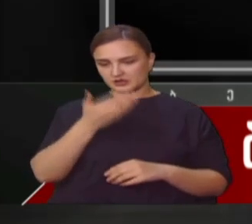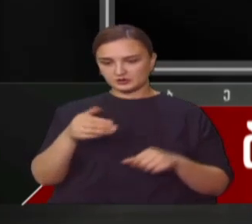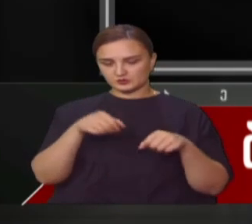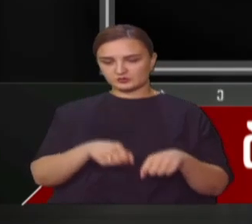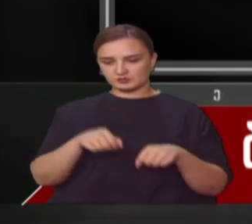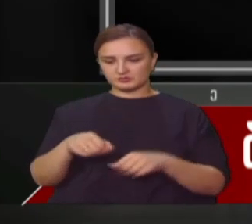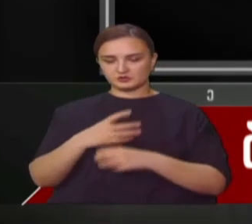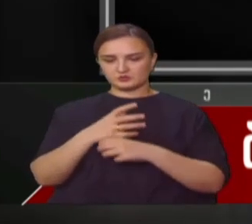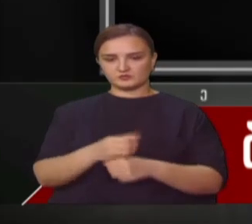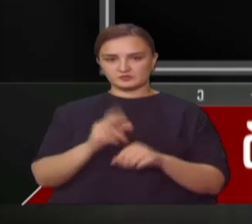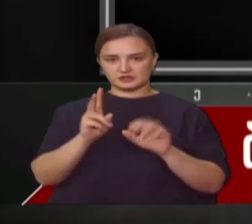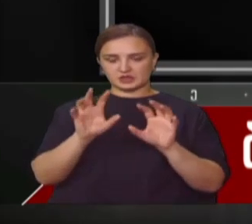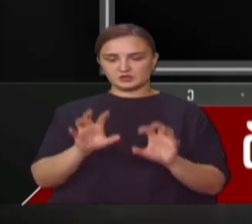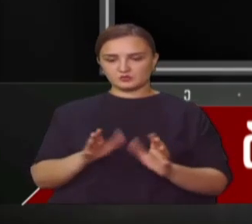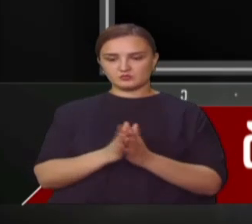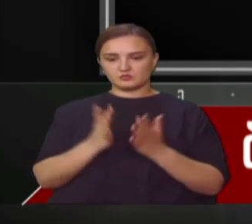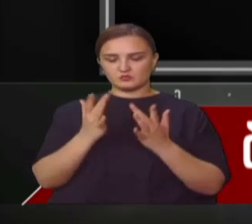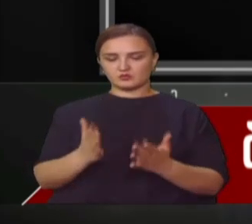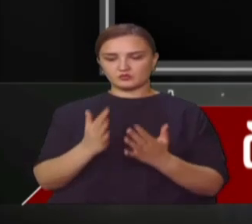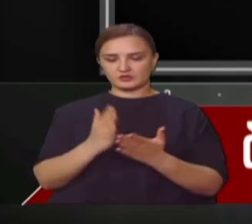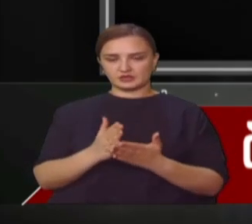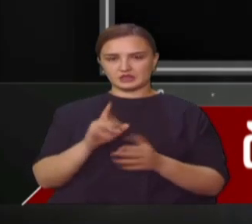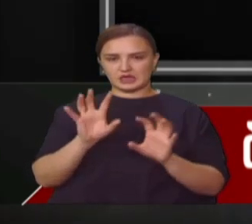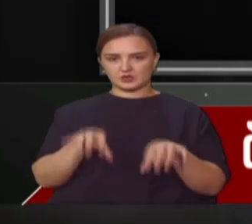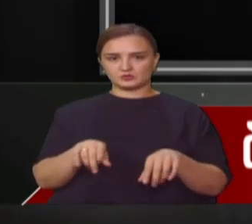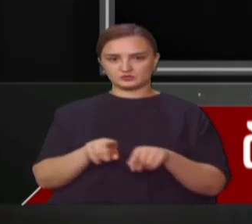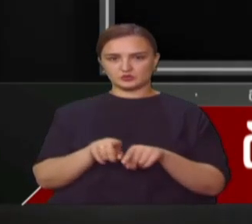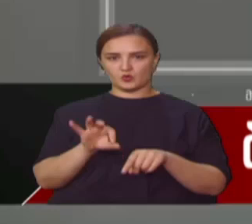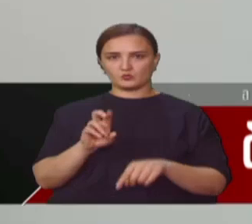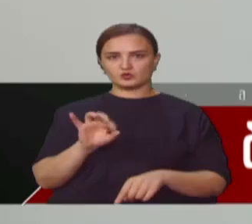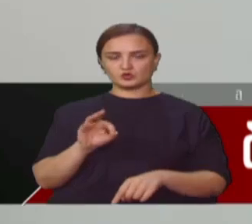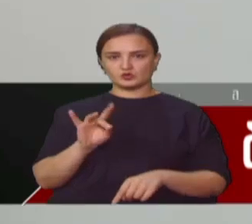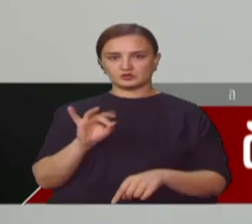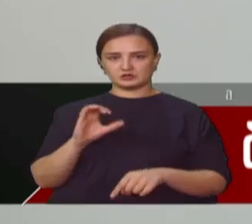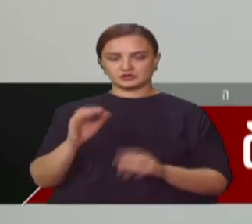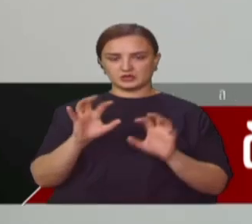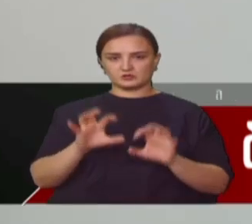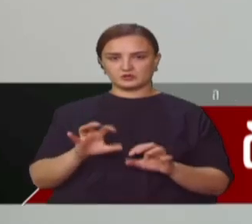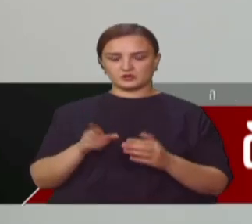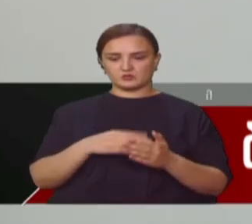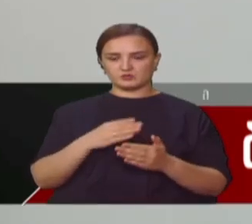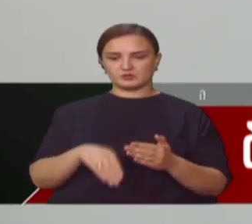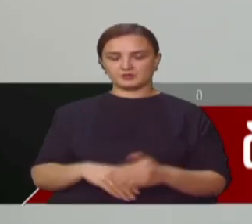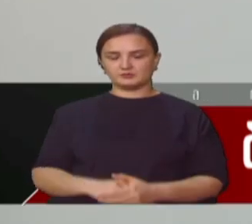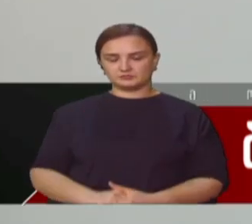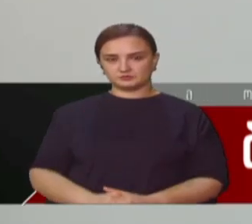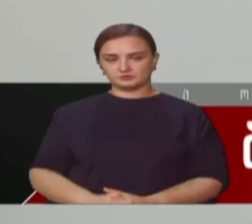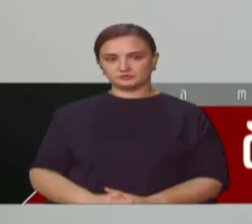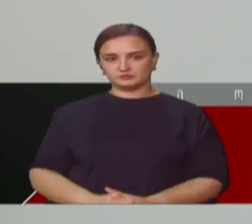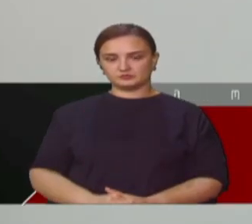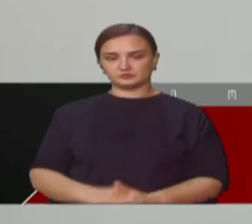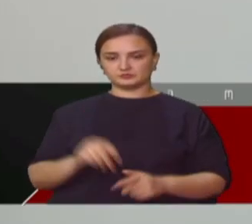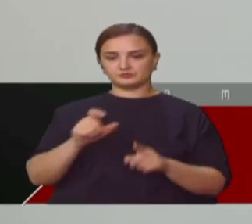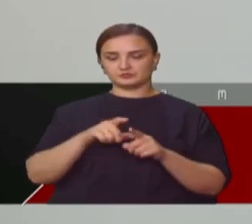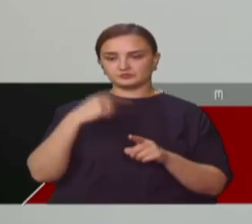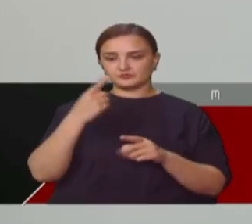უფლებების შემზღუდველი კანონის, მოთხოვნებს შორისაა ოფშორული კანონის გაუქმებაც. Აქ საუბარია იმ შემზღუდავ